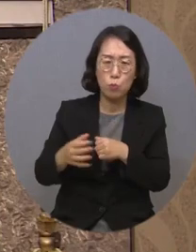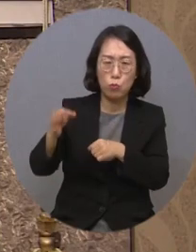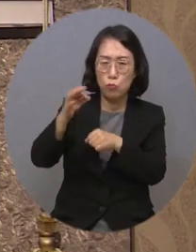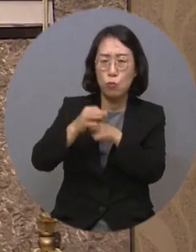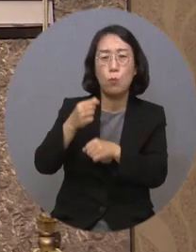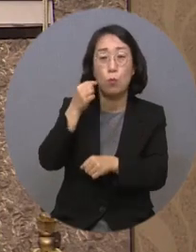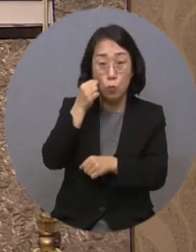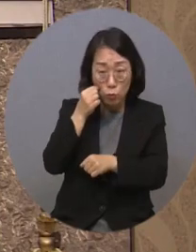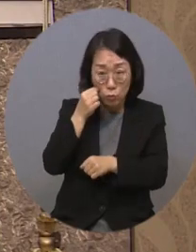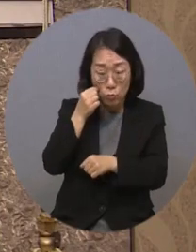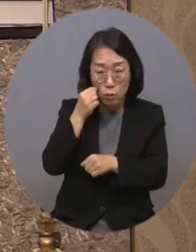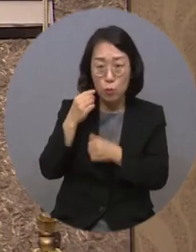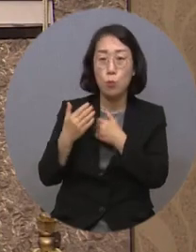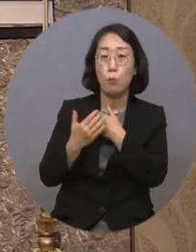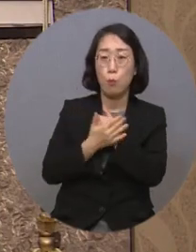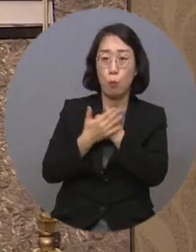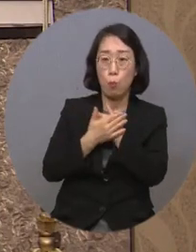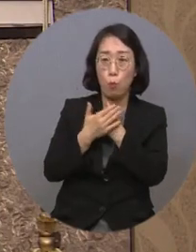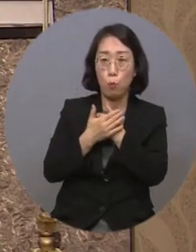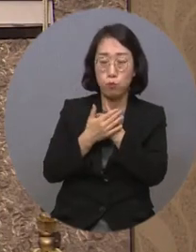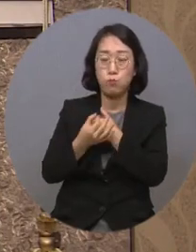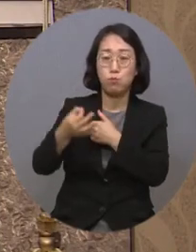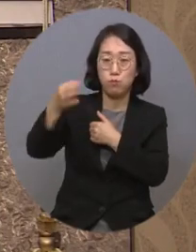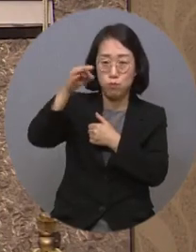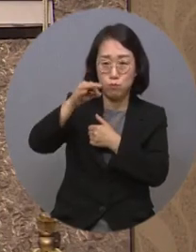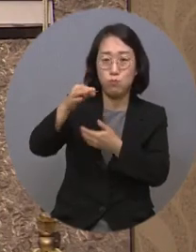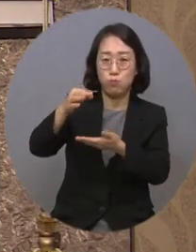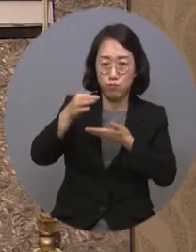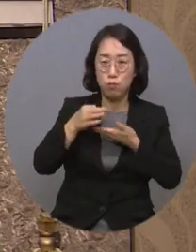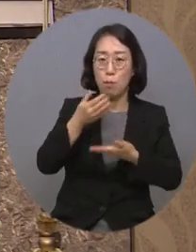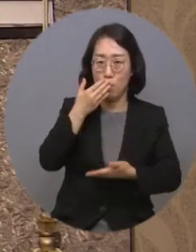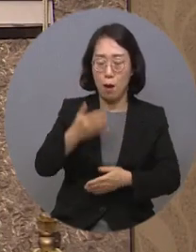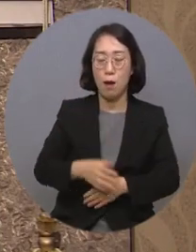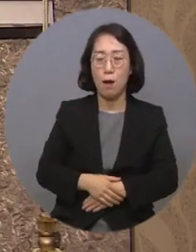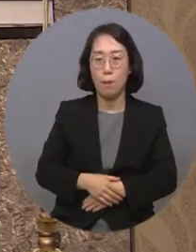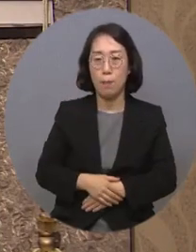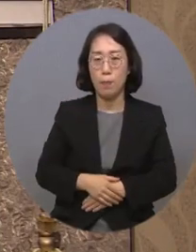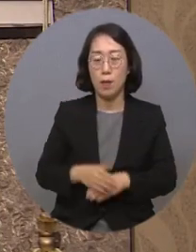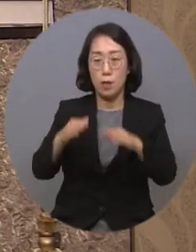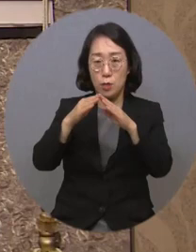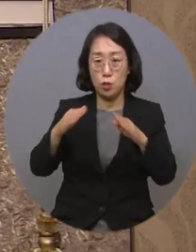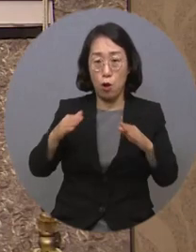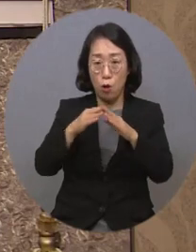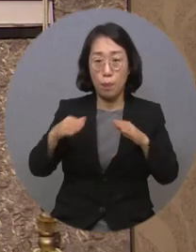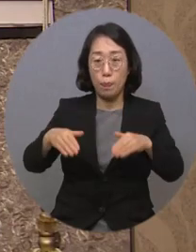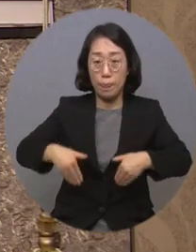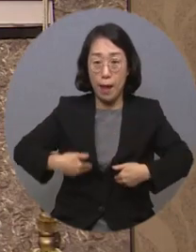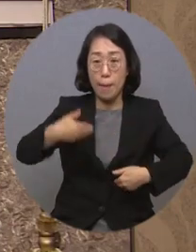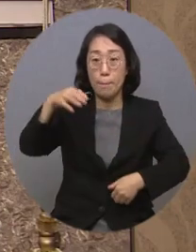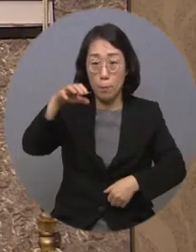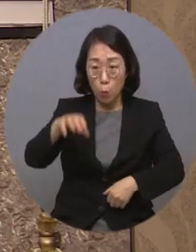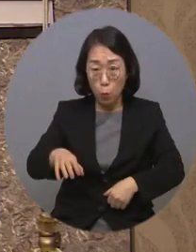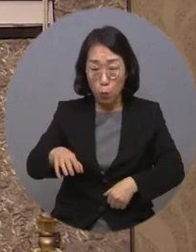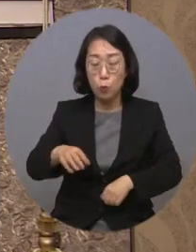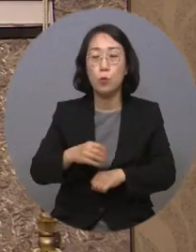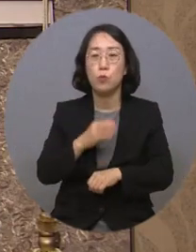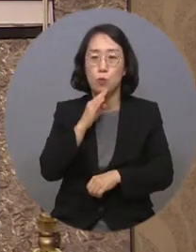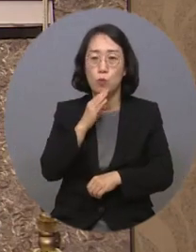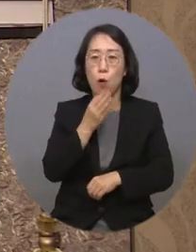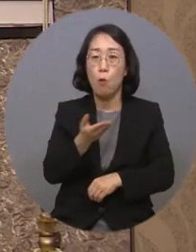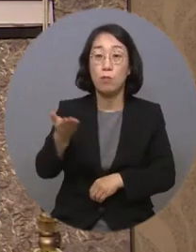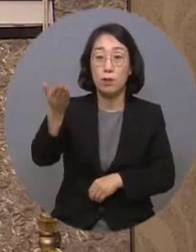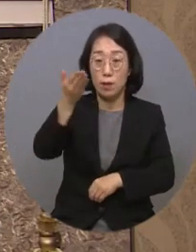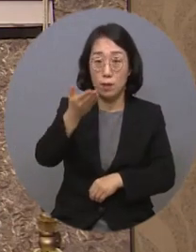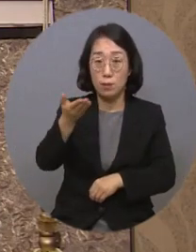이런 처우 개선이 전체적으로 됐고 지금 전체적으로 주간보호가 전남은 이제 많이 이렇게 업그레이드가 됐는데 아직도